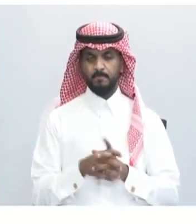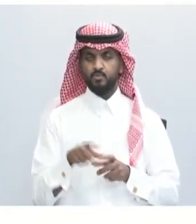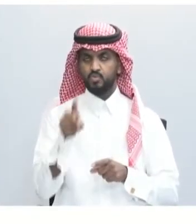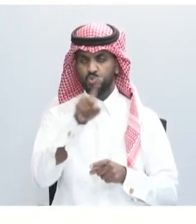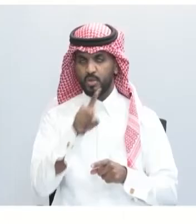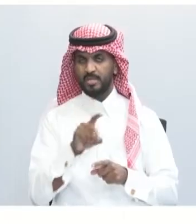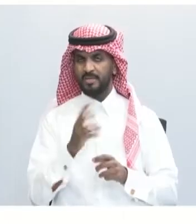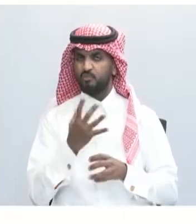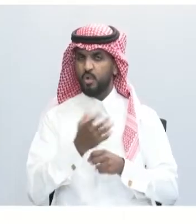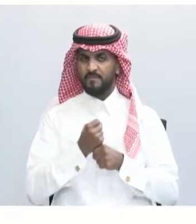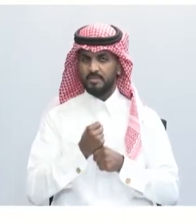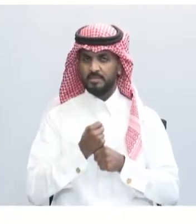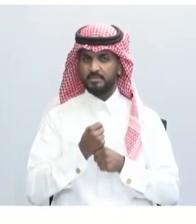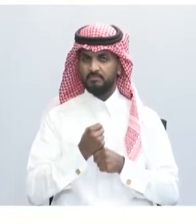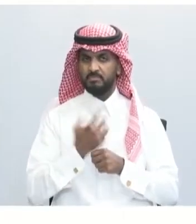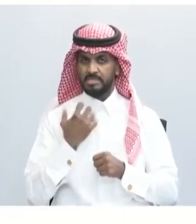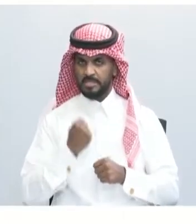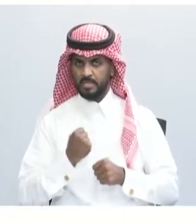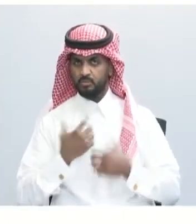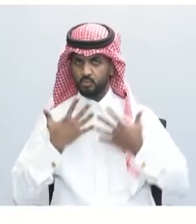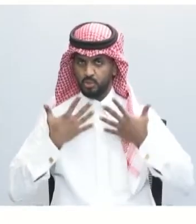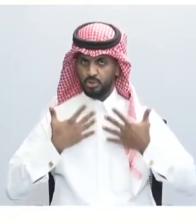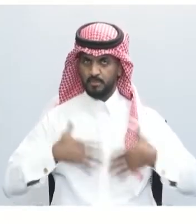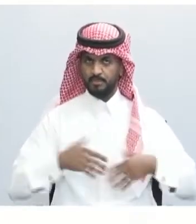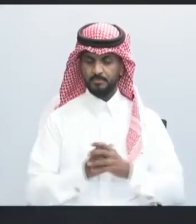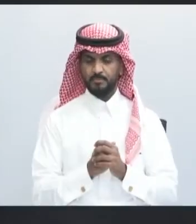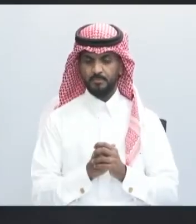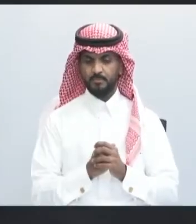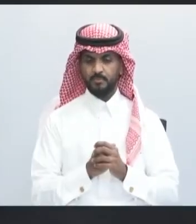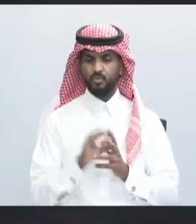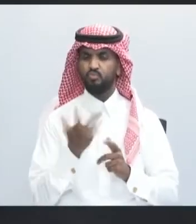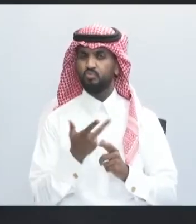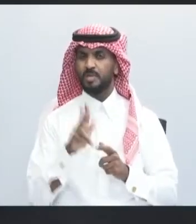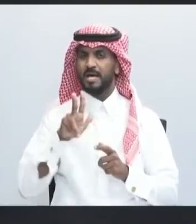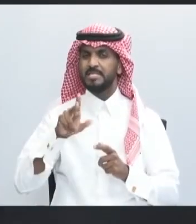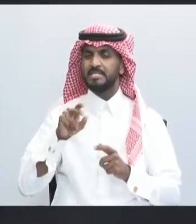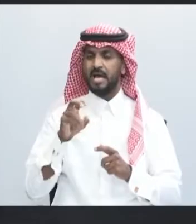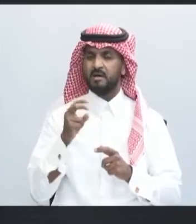كيف نحافظ على صحه اجسامنا يا ترى ما هي الصحه